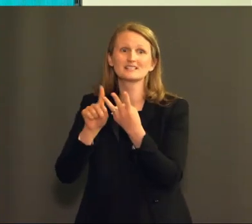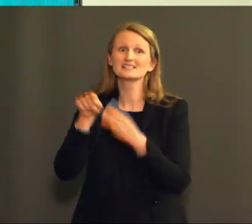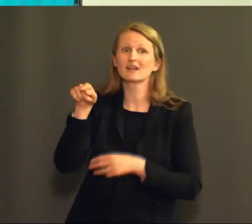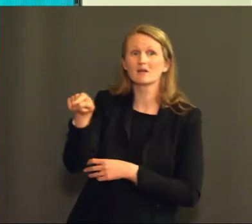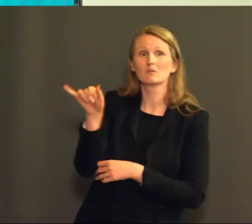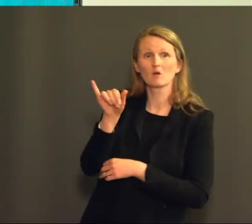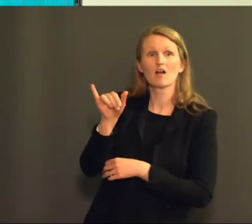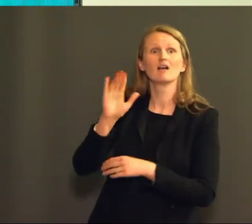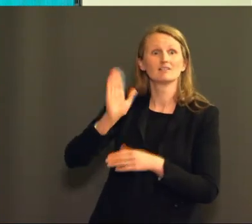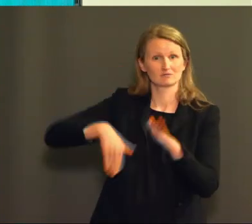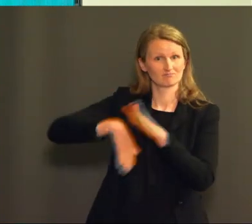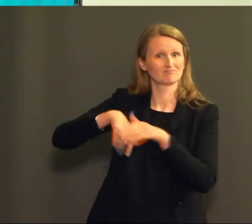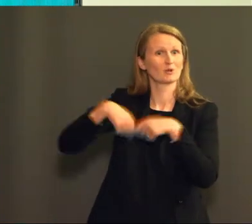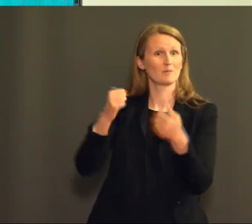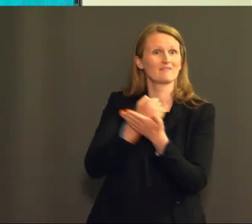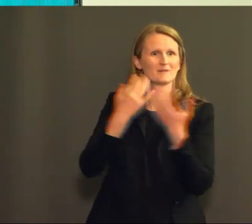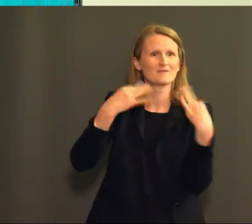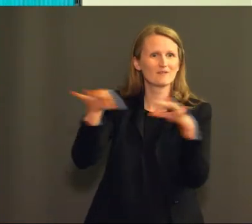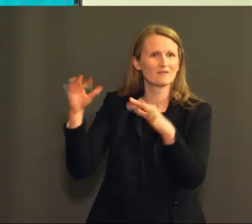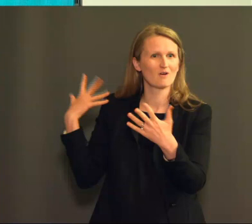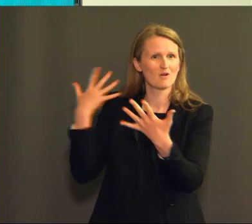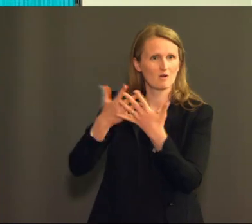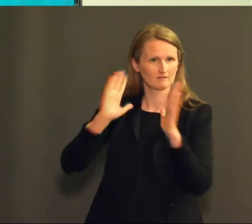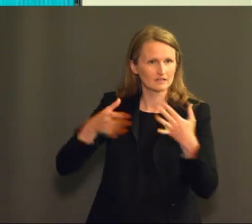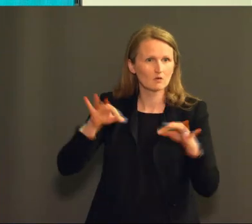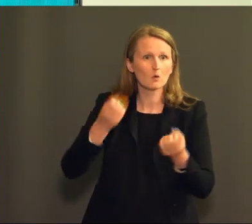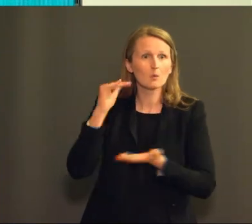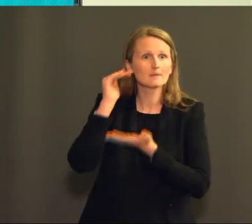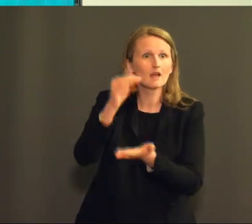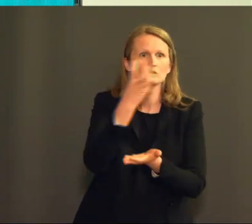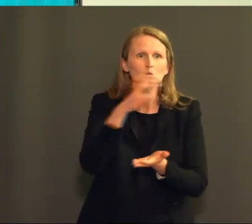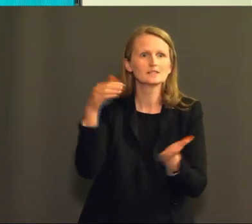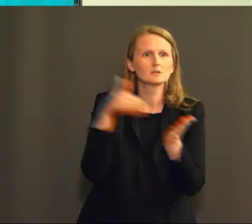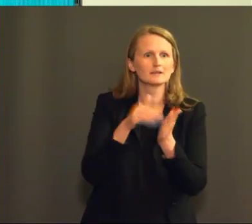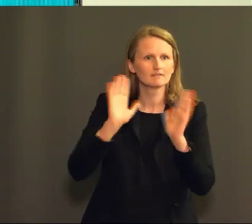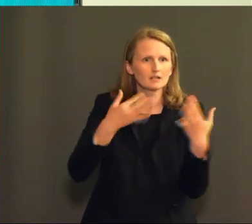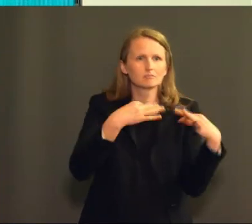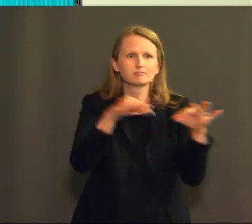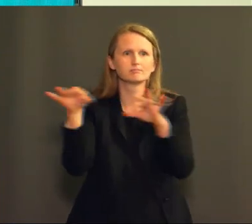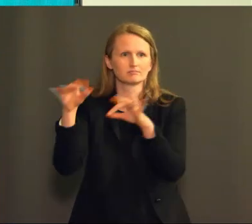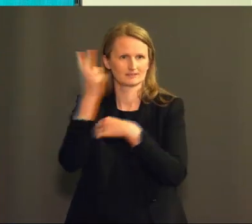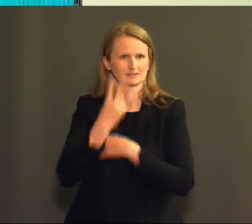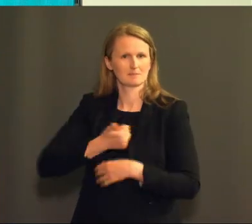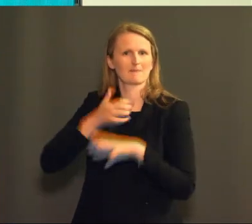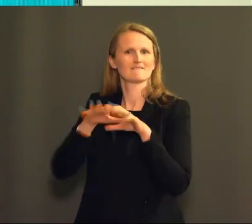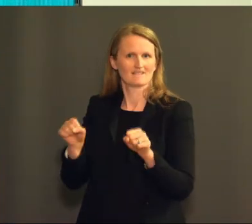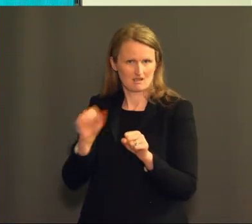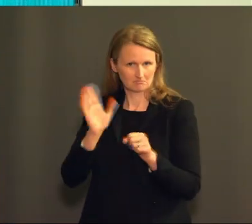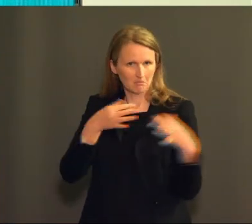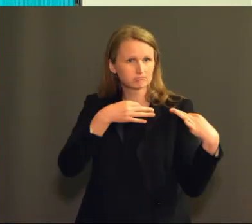ventes d'autotests il y a trois semaines. Les pharmaciens sont là pour vous conseiller sur